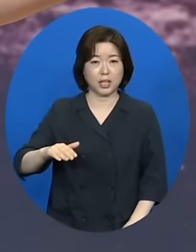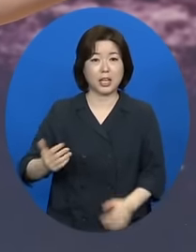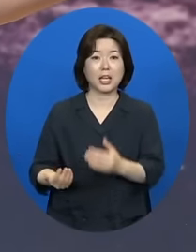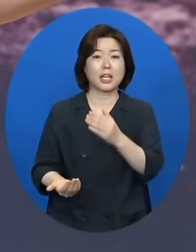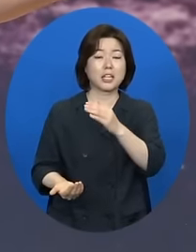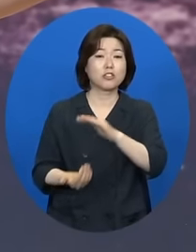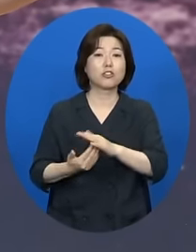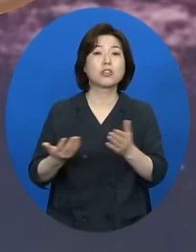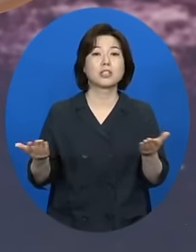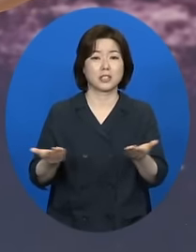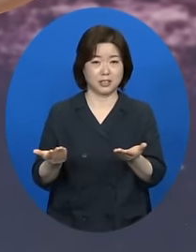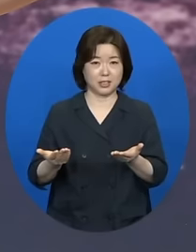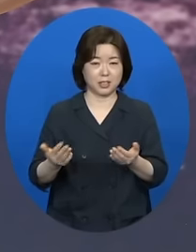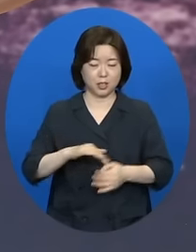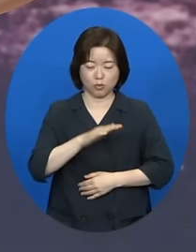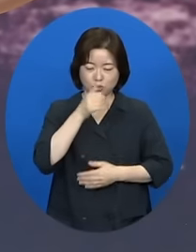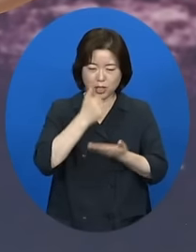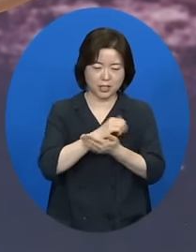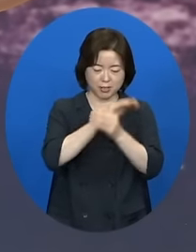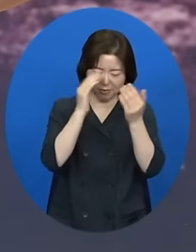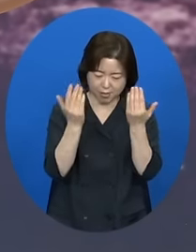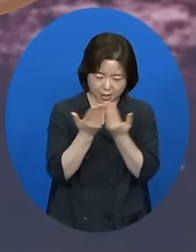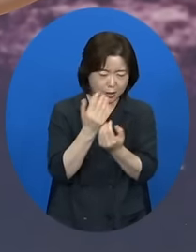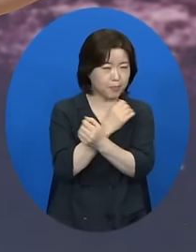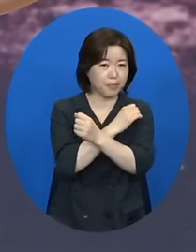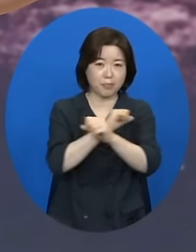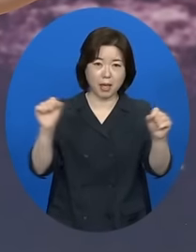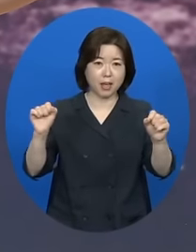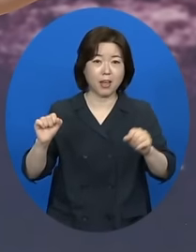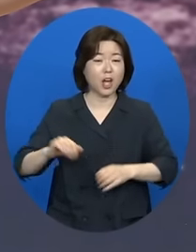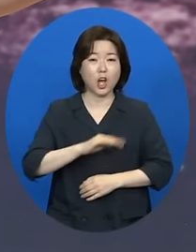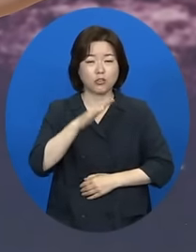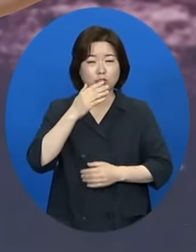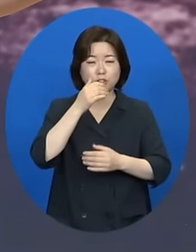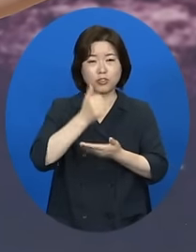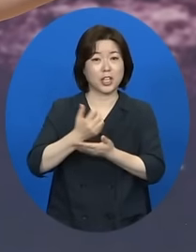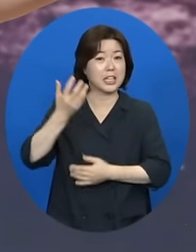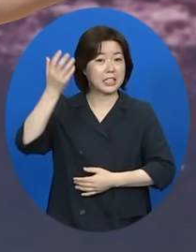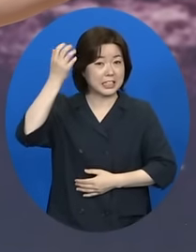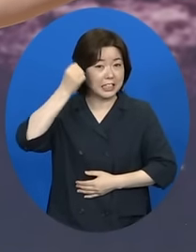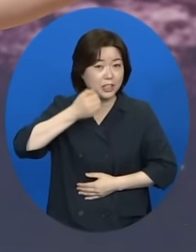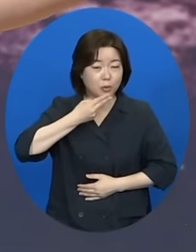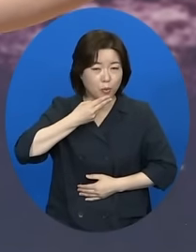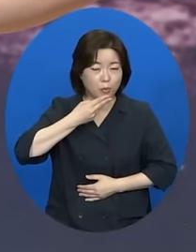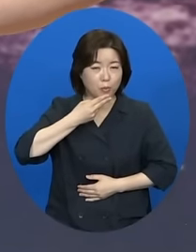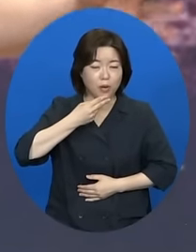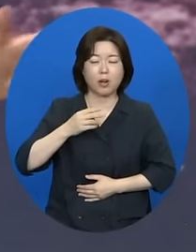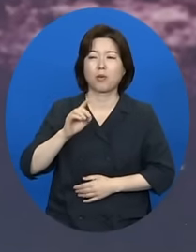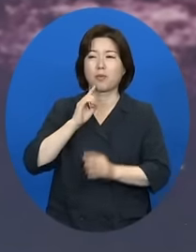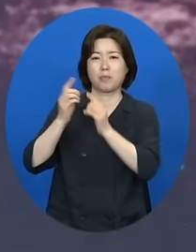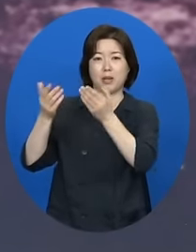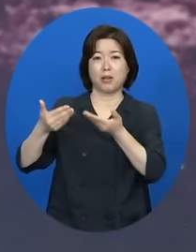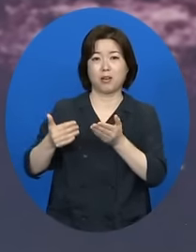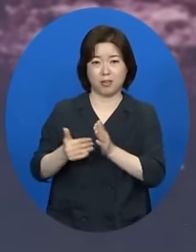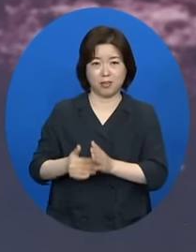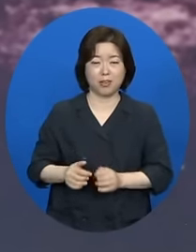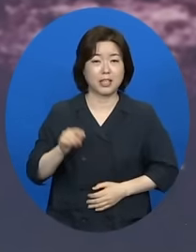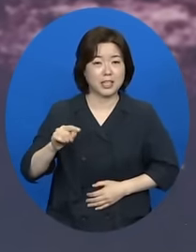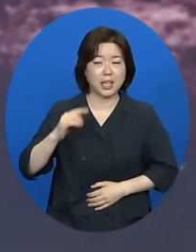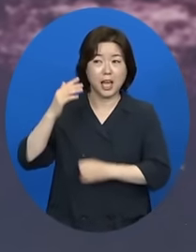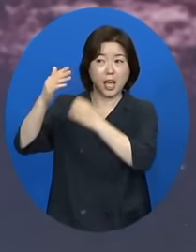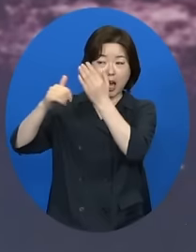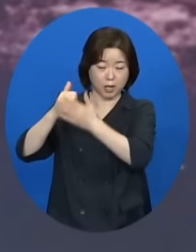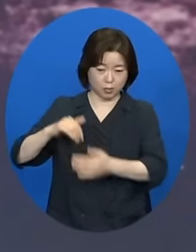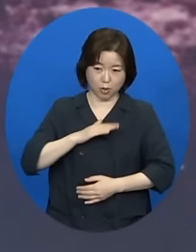사건이에요. 우리의 죄를 다 사하시고 우리의 죄를 기억하지 아니하신다고 하셨어요. 이것이 하나님과 우리